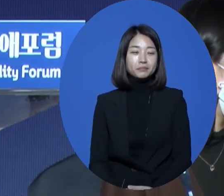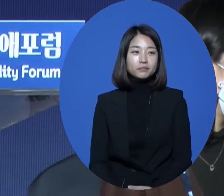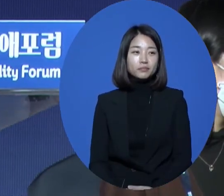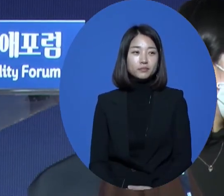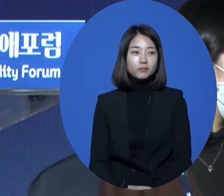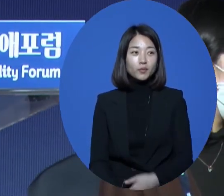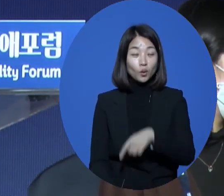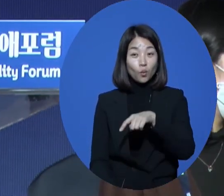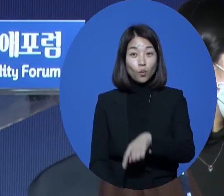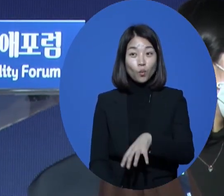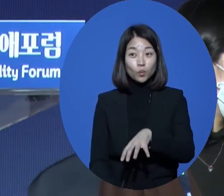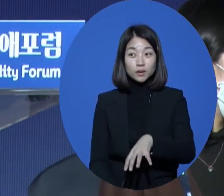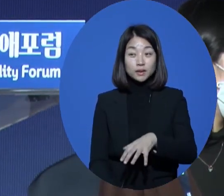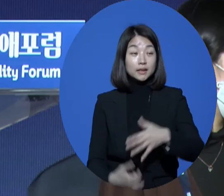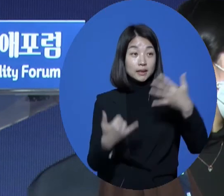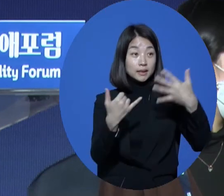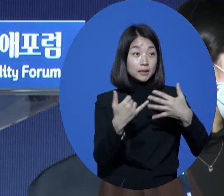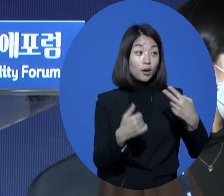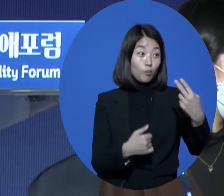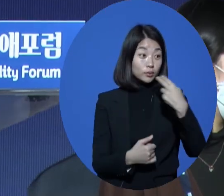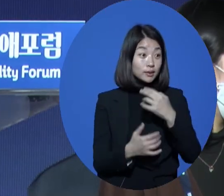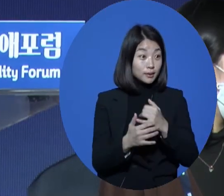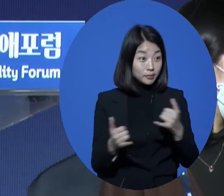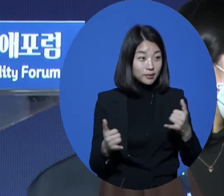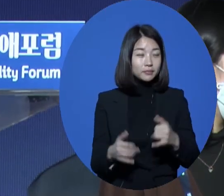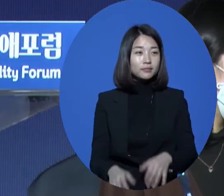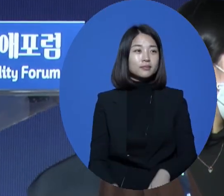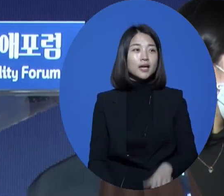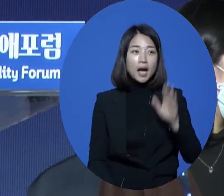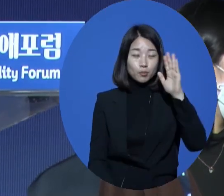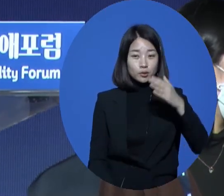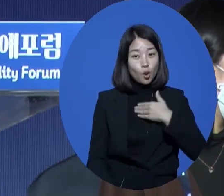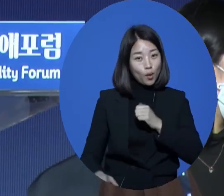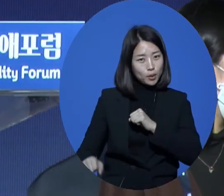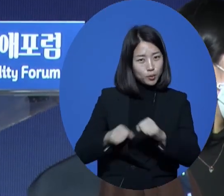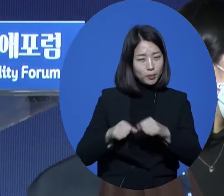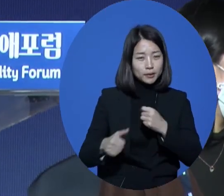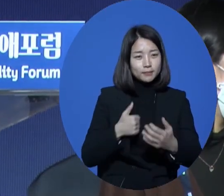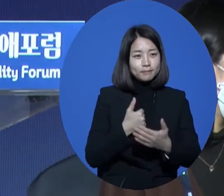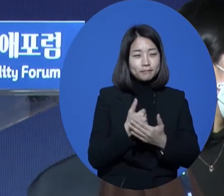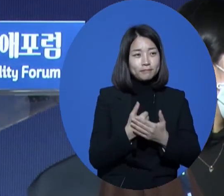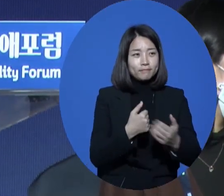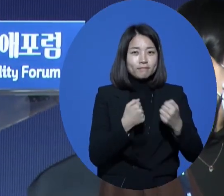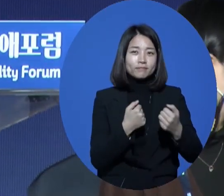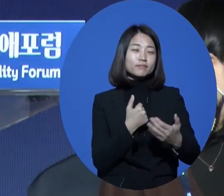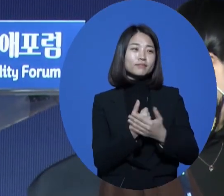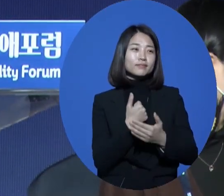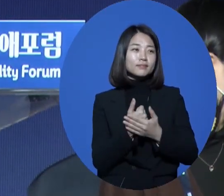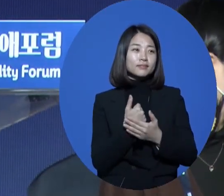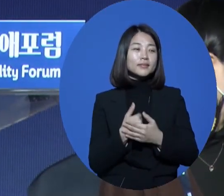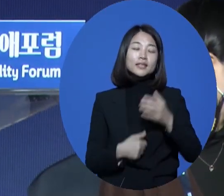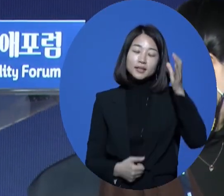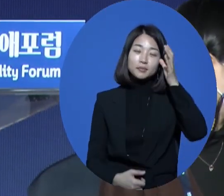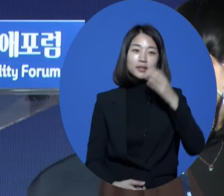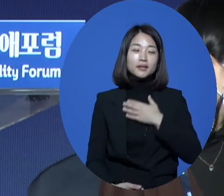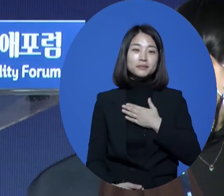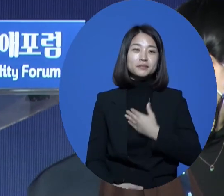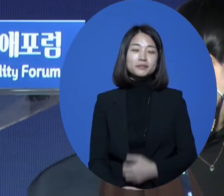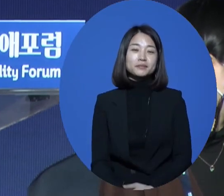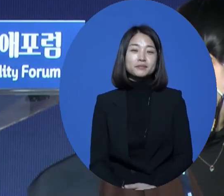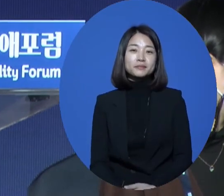또 여기 오늘 온라인으로 참여해 주신 분들도 앞으로 KDF의 활동에 많이 열심히 연대해 주실 것이라고